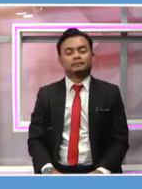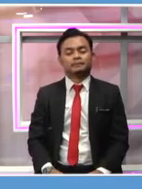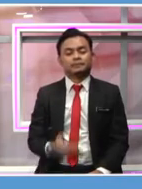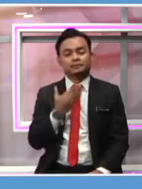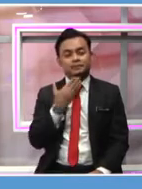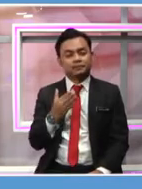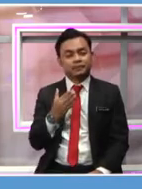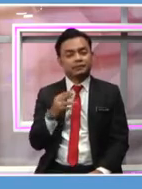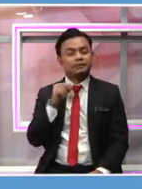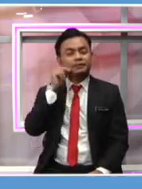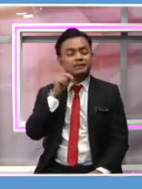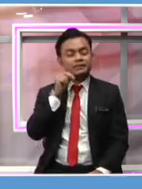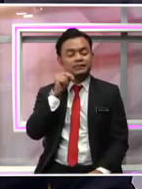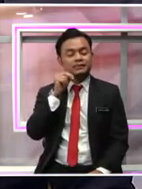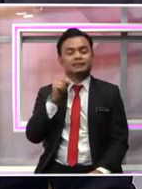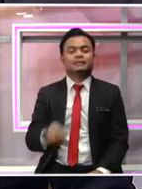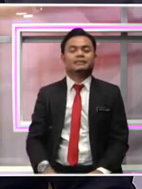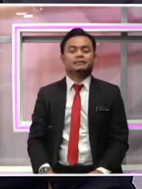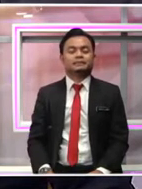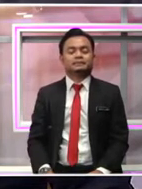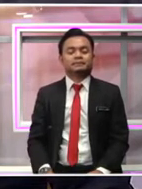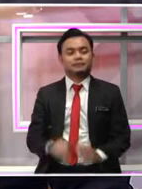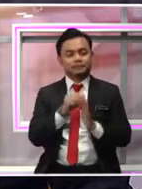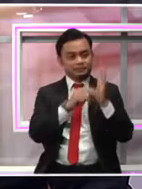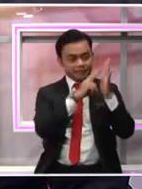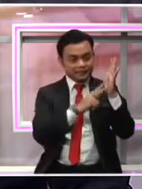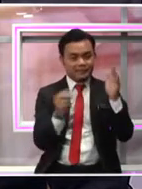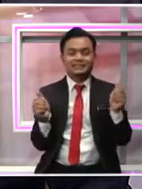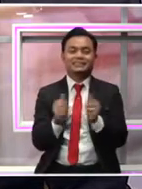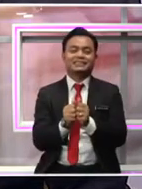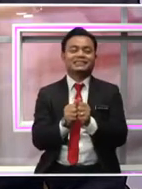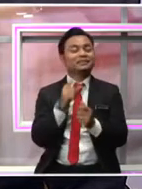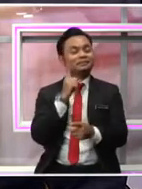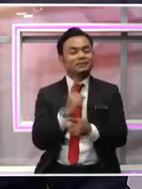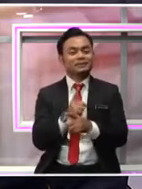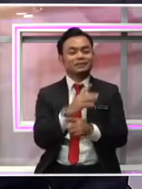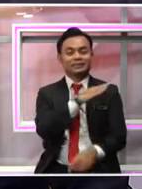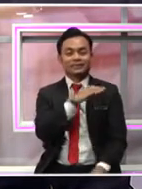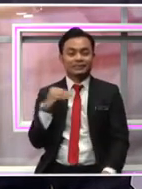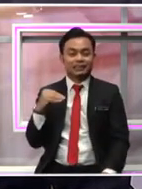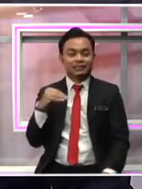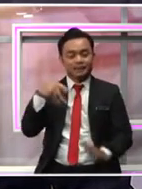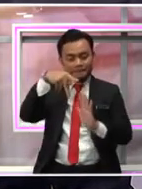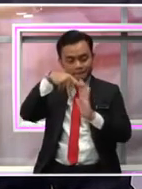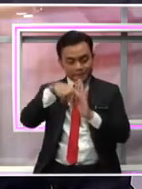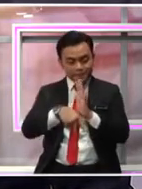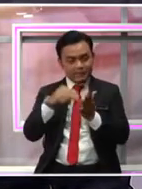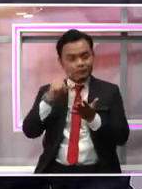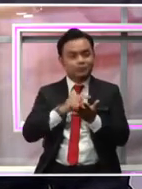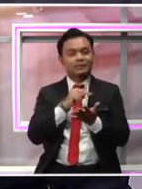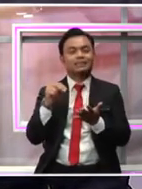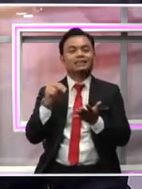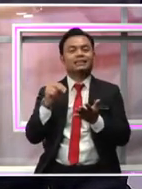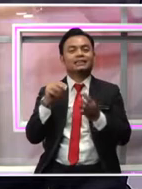membaca dengan betul dan intonasi yang betul dan tepat dan penggunaan ayat yang betul oleh itu cek guna bagi Nisa